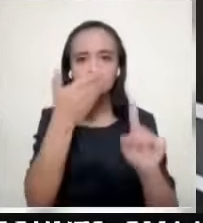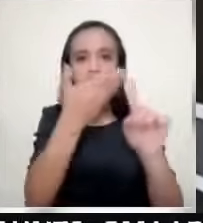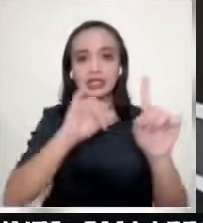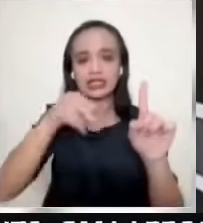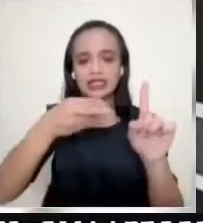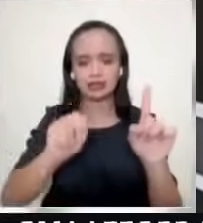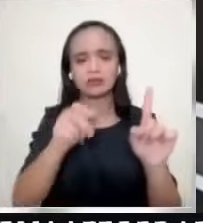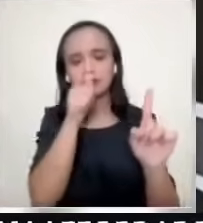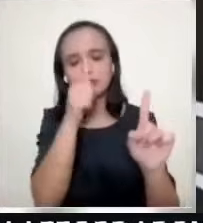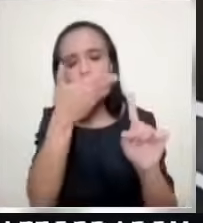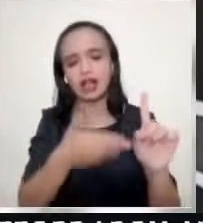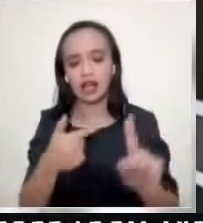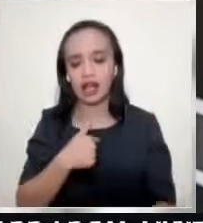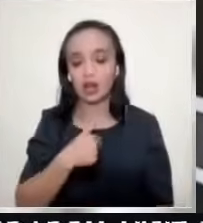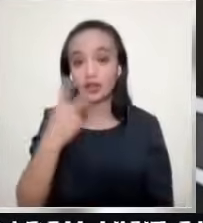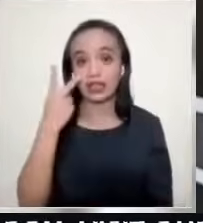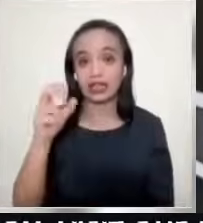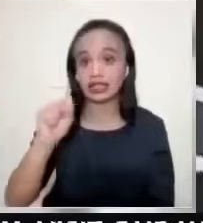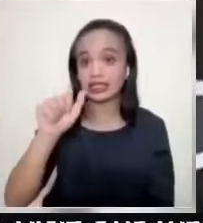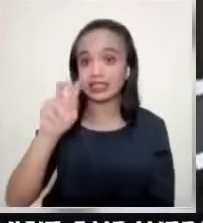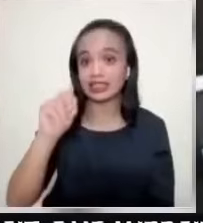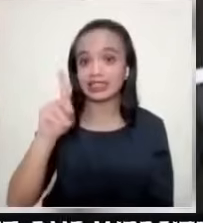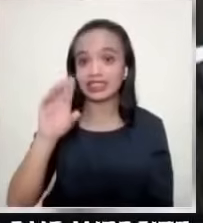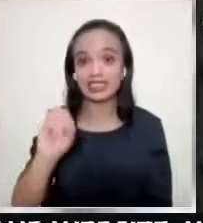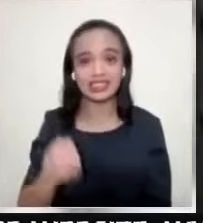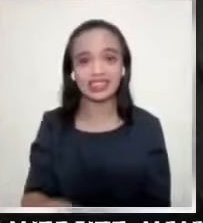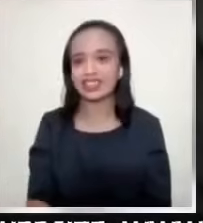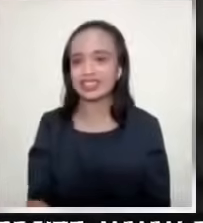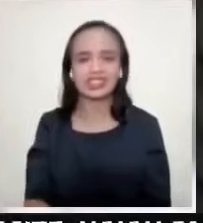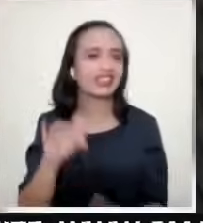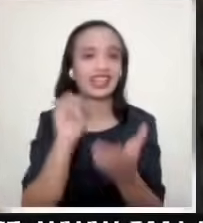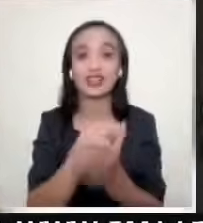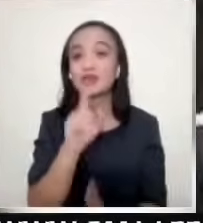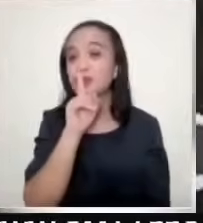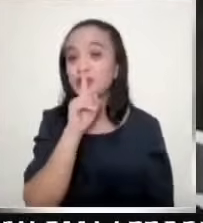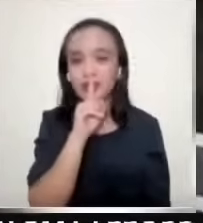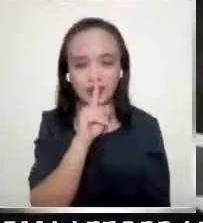po yung kay Sandro, na, hindi po yun totoo at all. As